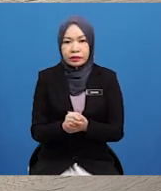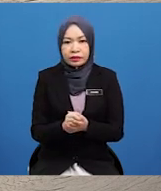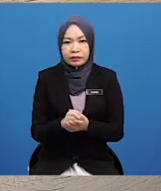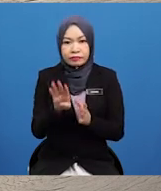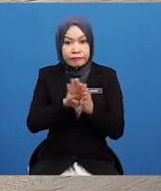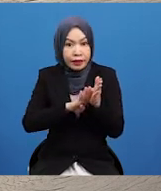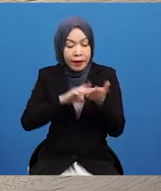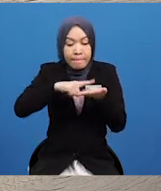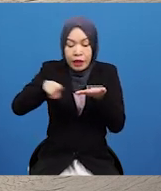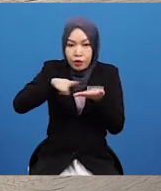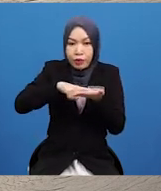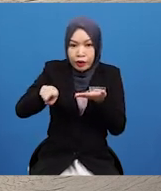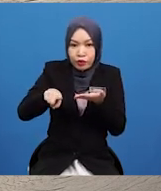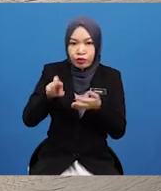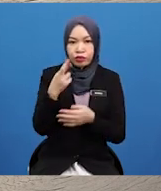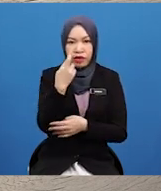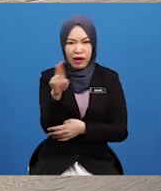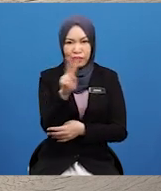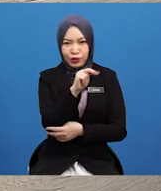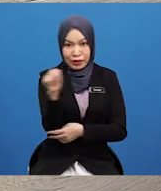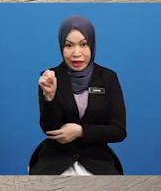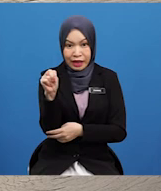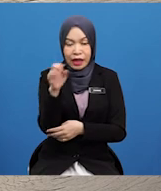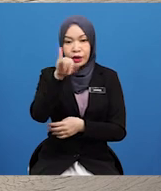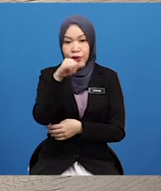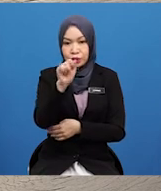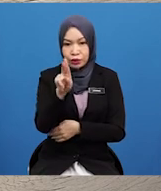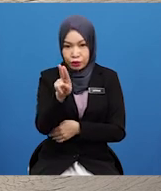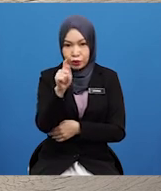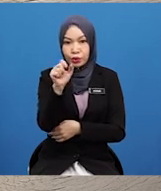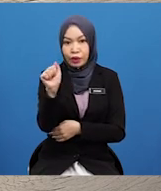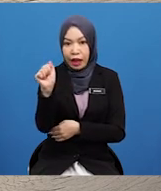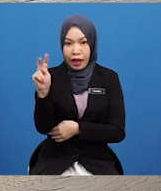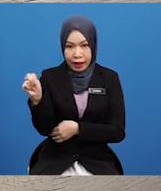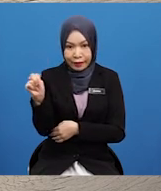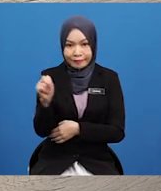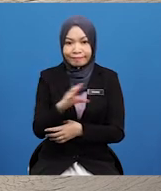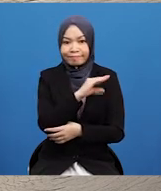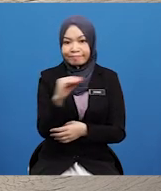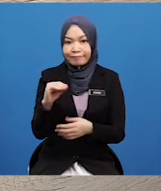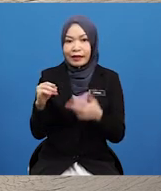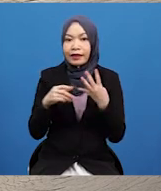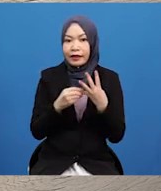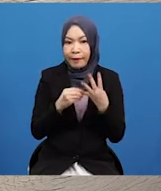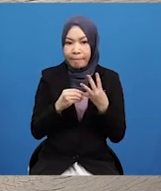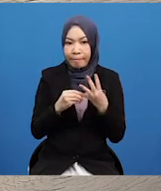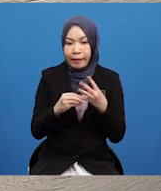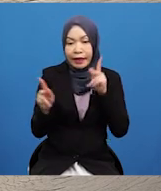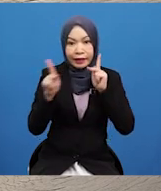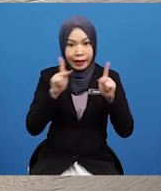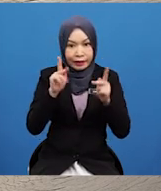ratusan, jutaan. Yang keempat, kata bilangan pisahan.